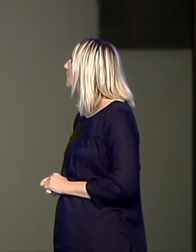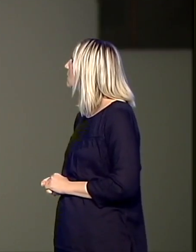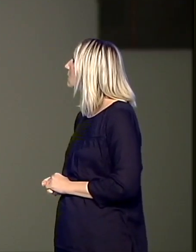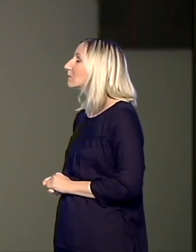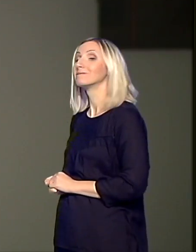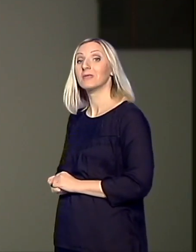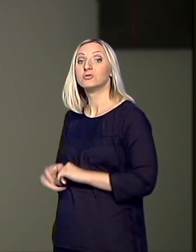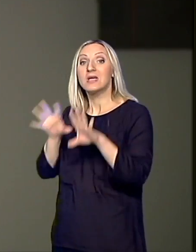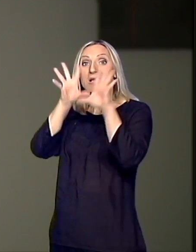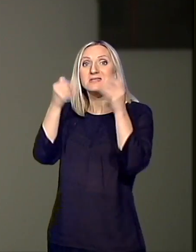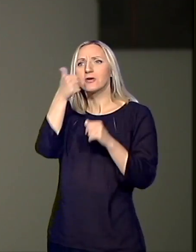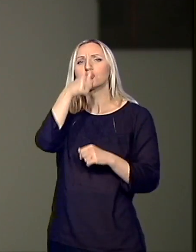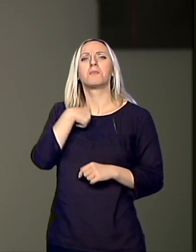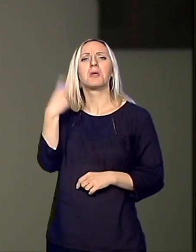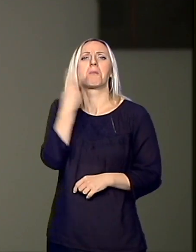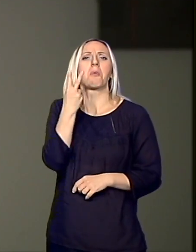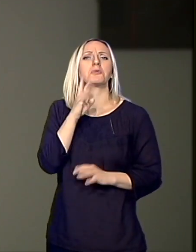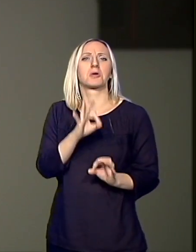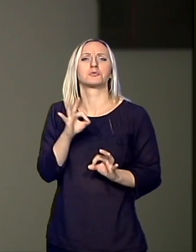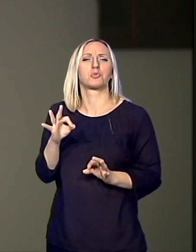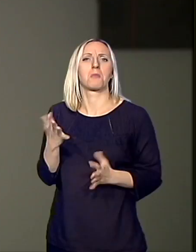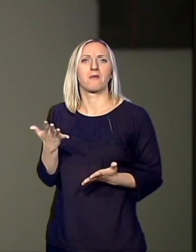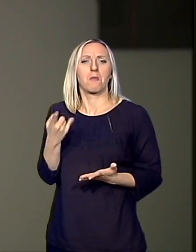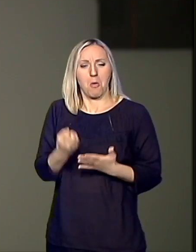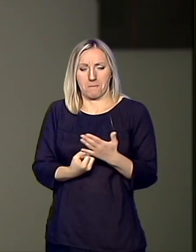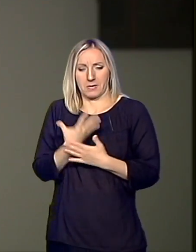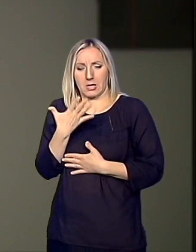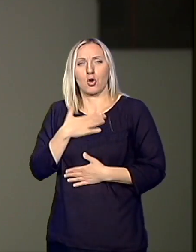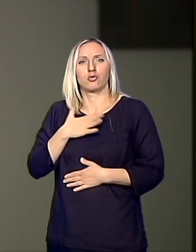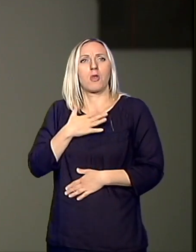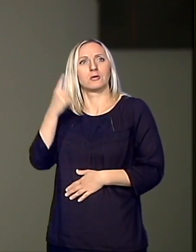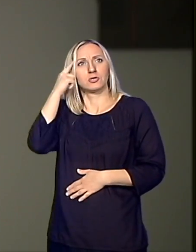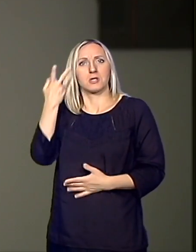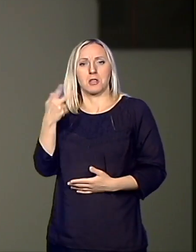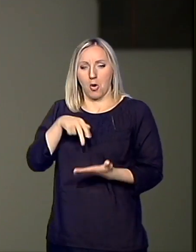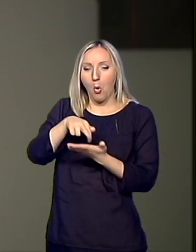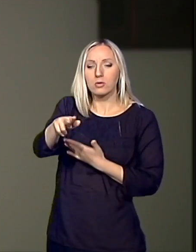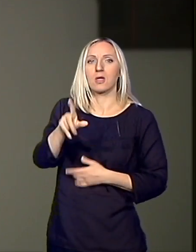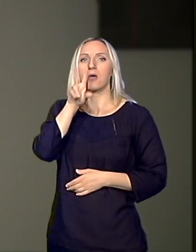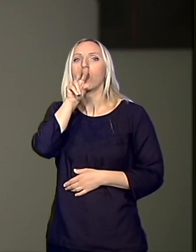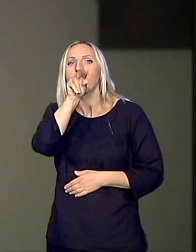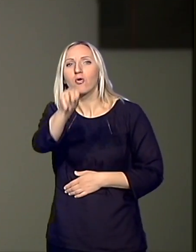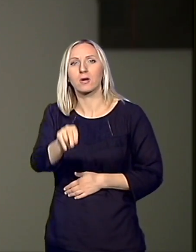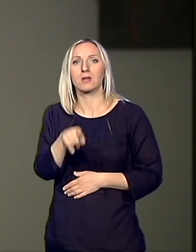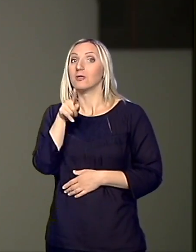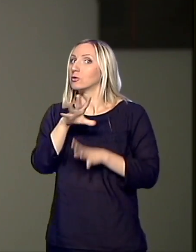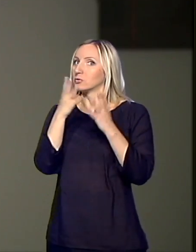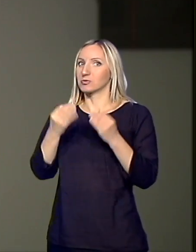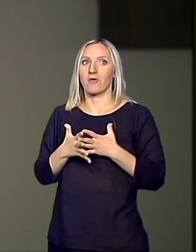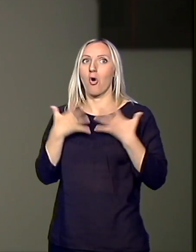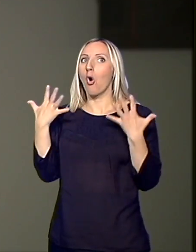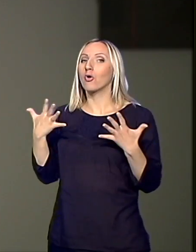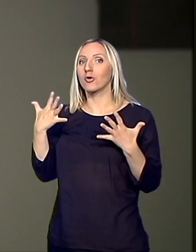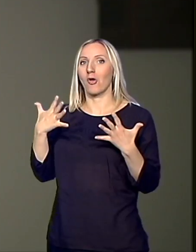Sve ono što mi podrazumevamo kao prirodno naše znanje, hodanje, govorenje, sve su to ogromne